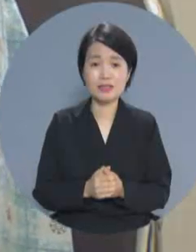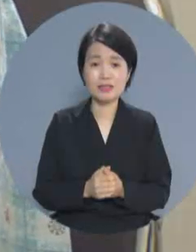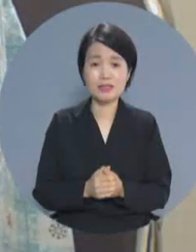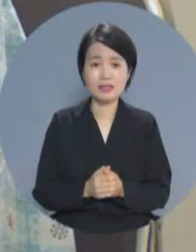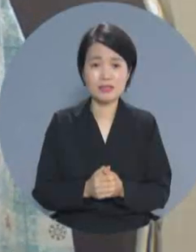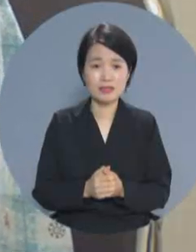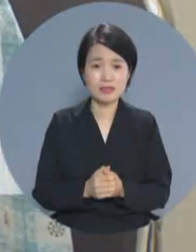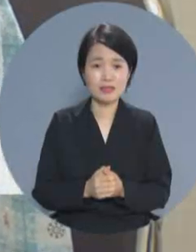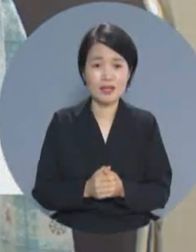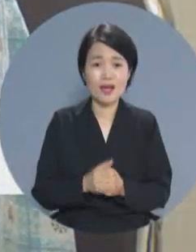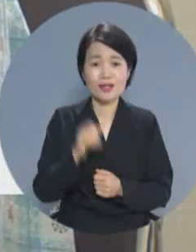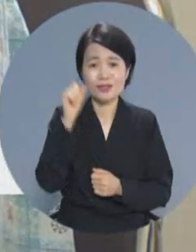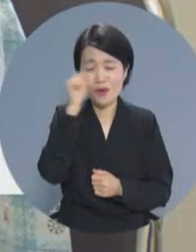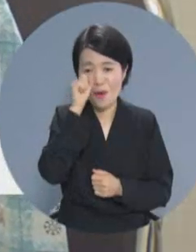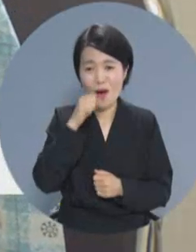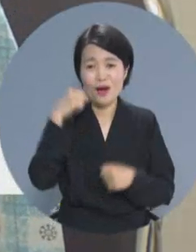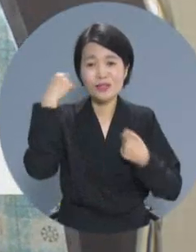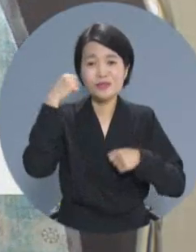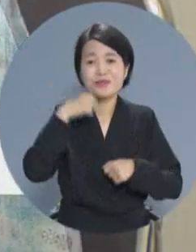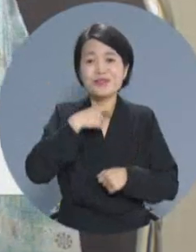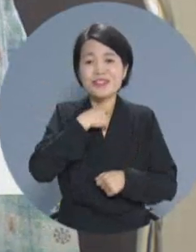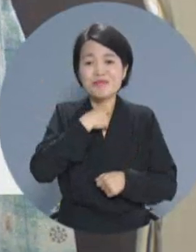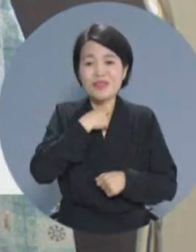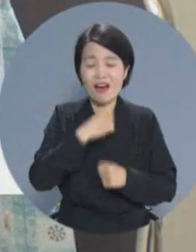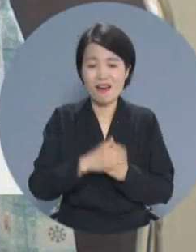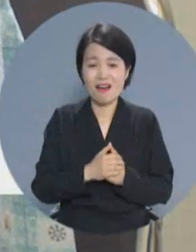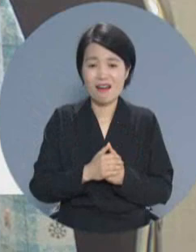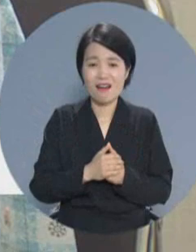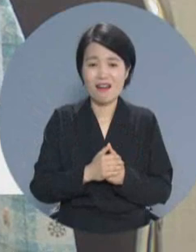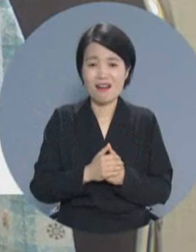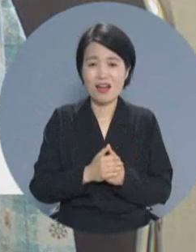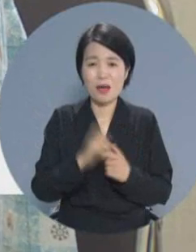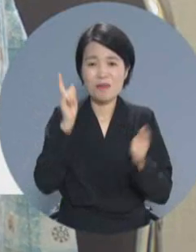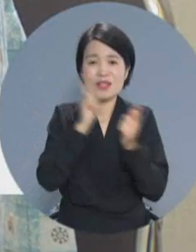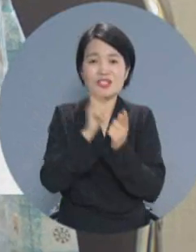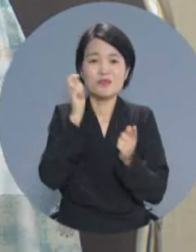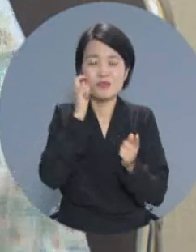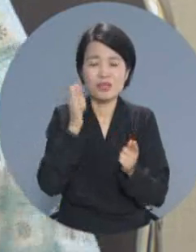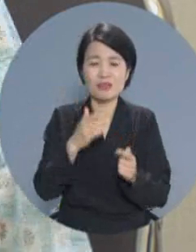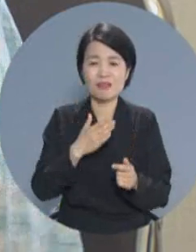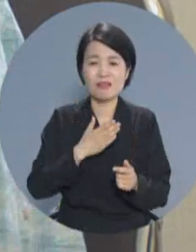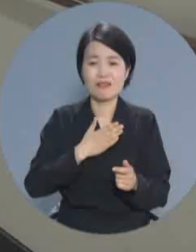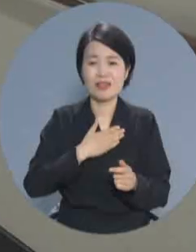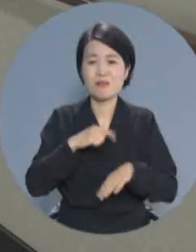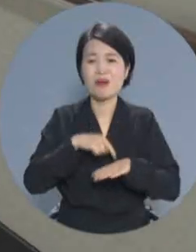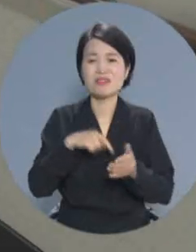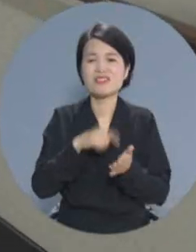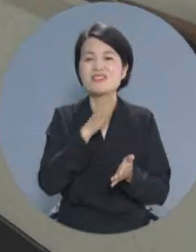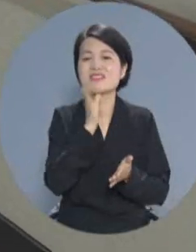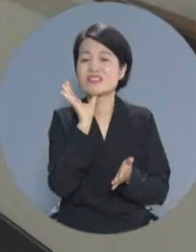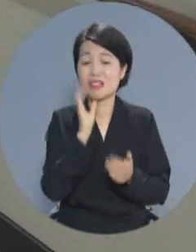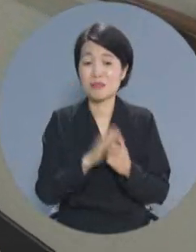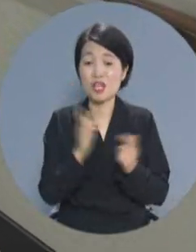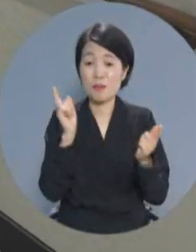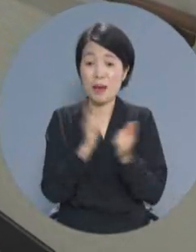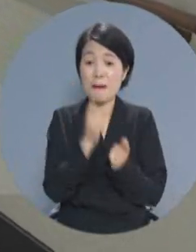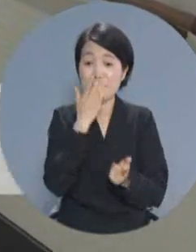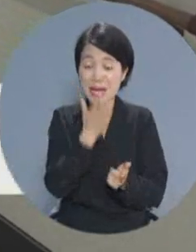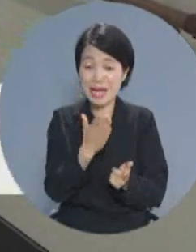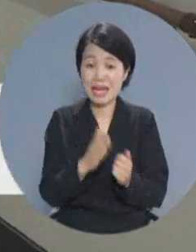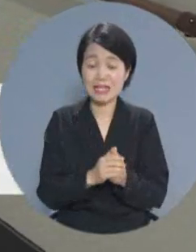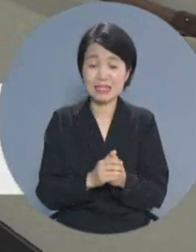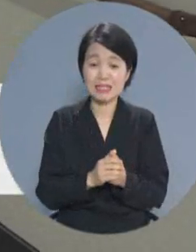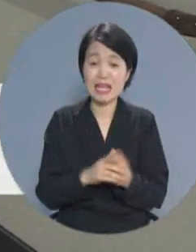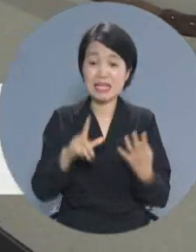좋기만 아니고 퉁치고 잡다. 그런 게 늘고 내가 마음은. 접촉면회가 가능해진